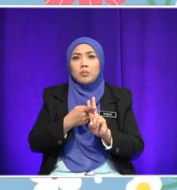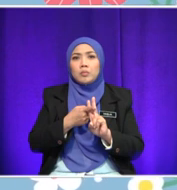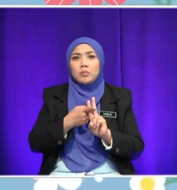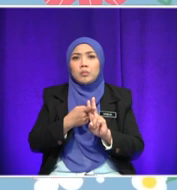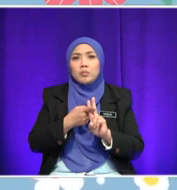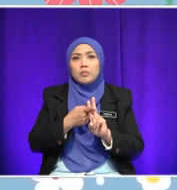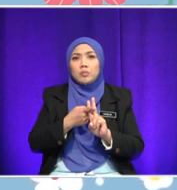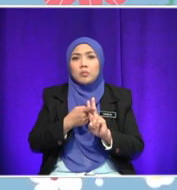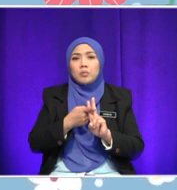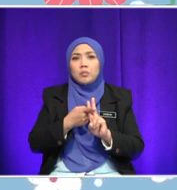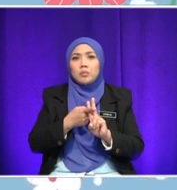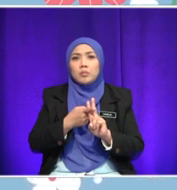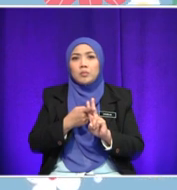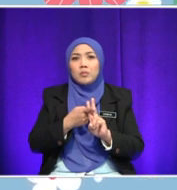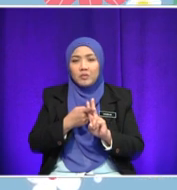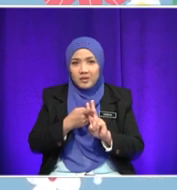yang alay